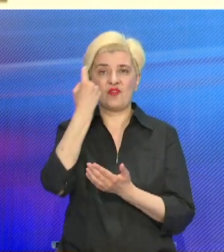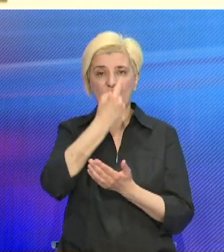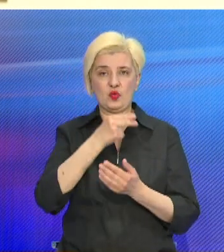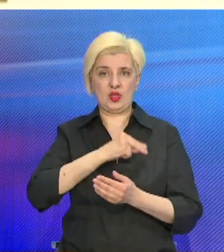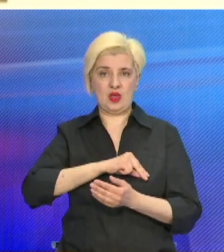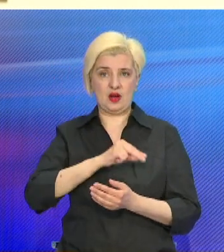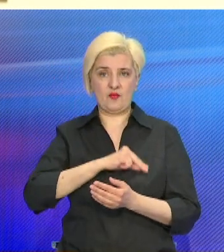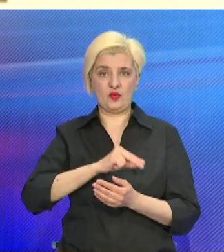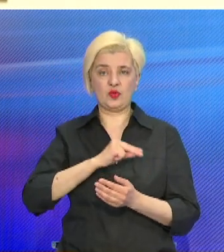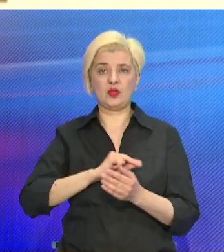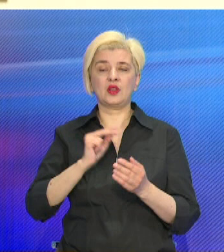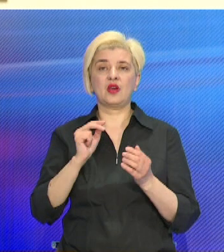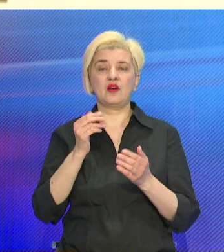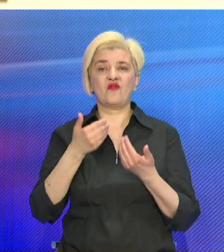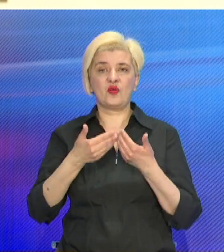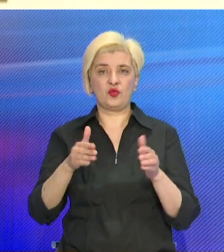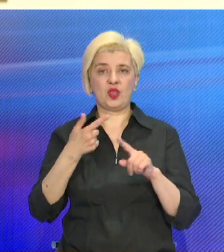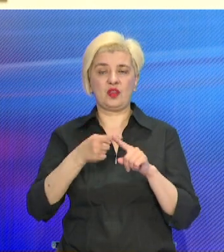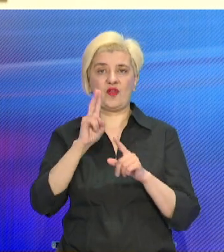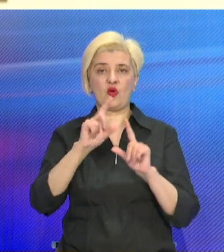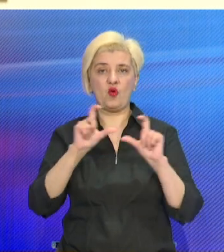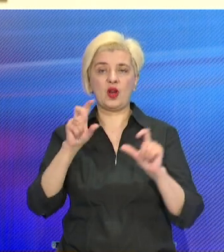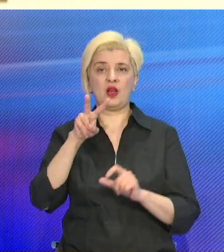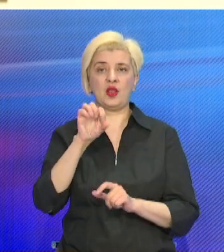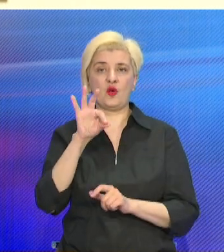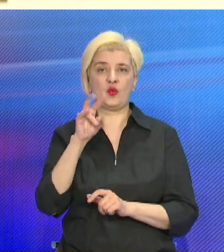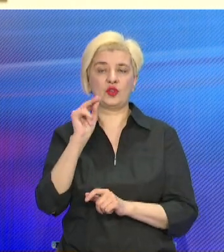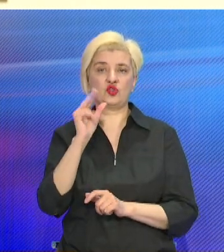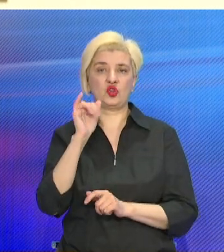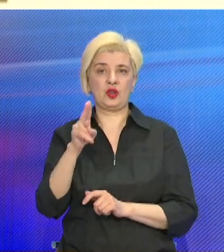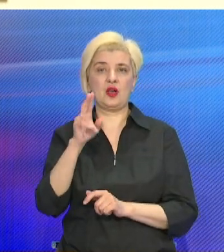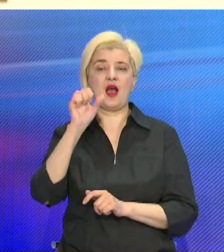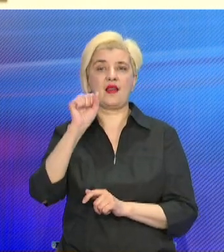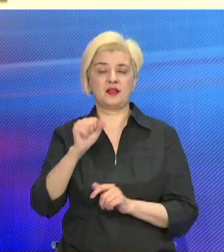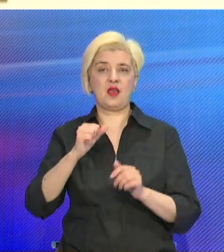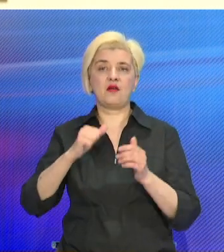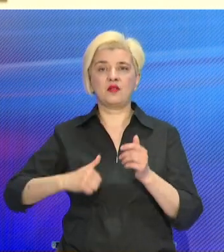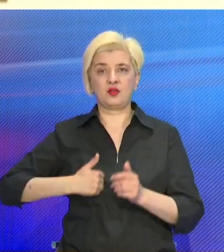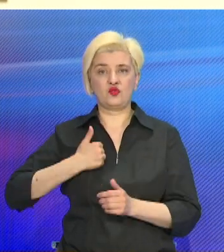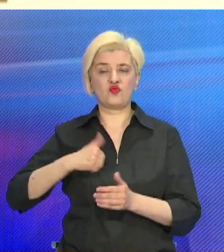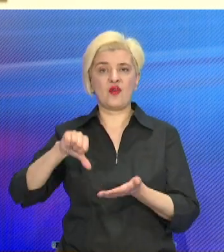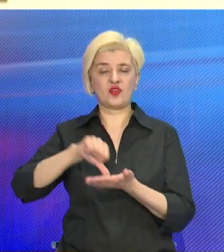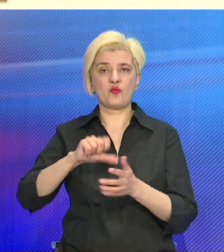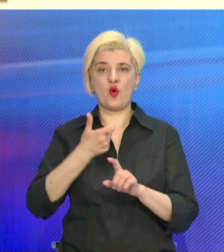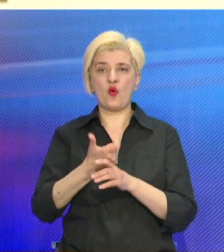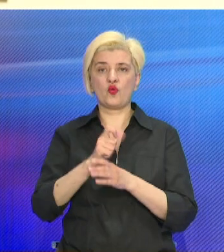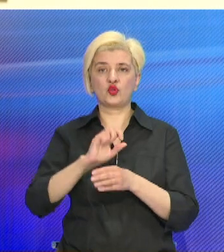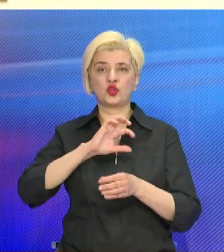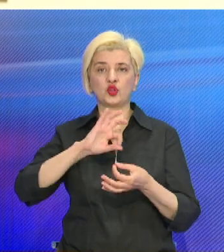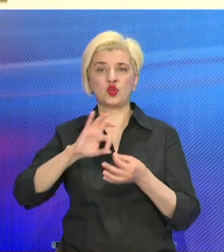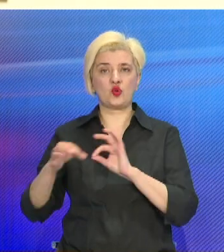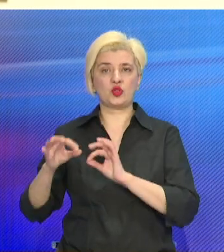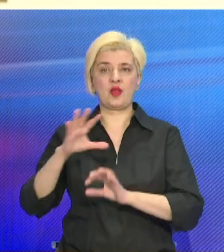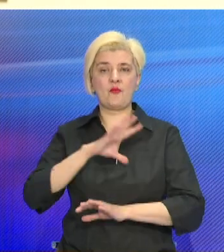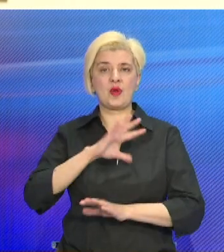выпускница этого колледжа, Леончик Олеся тоже достойно выступила. Очень сложные были задания, но